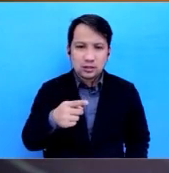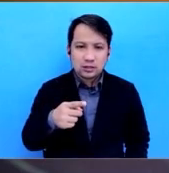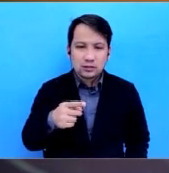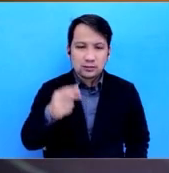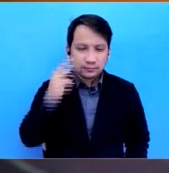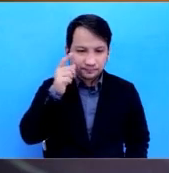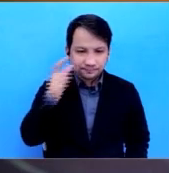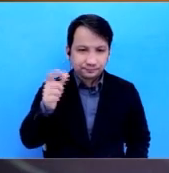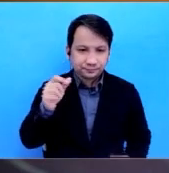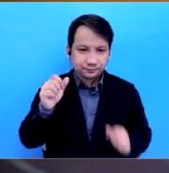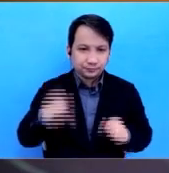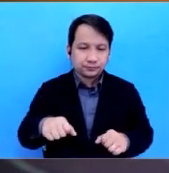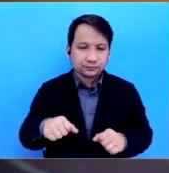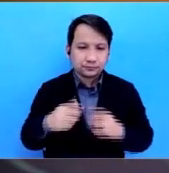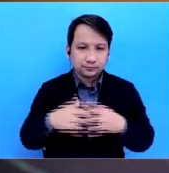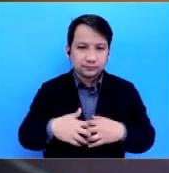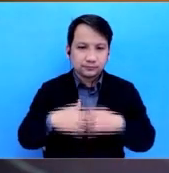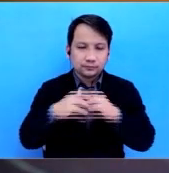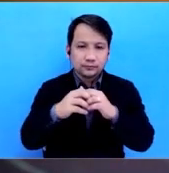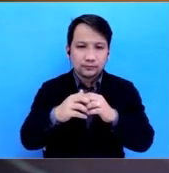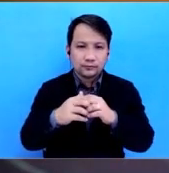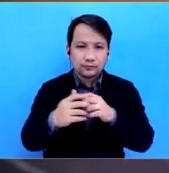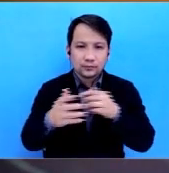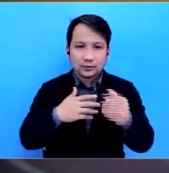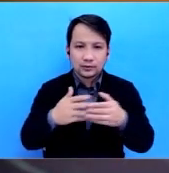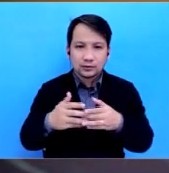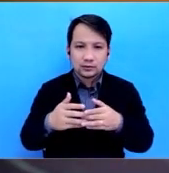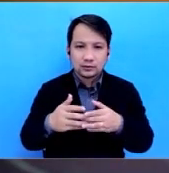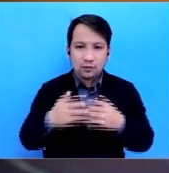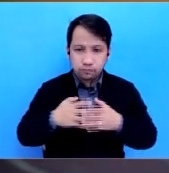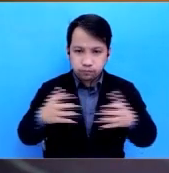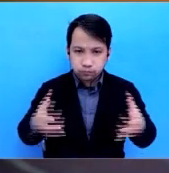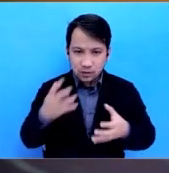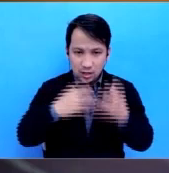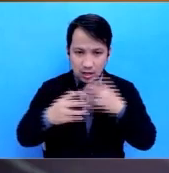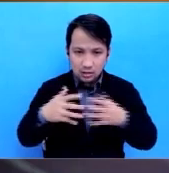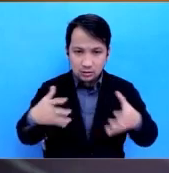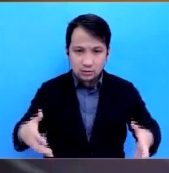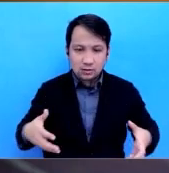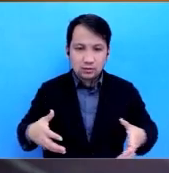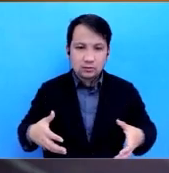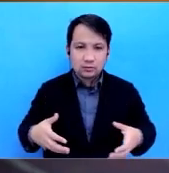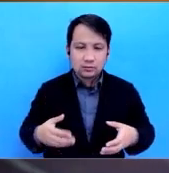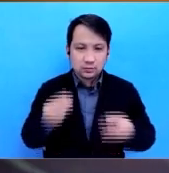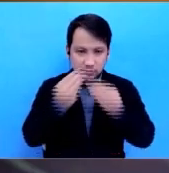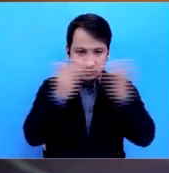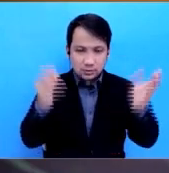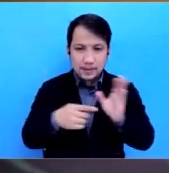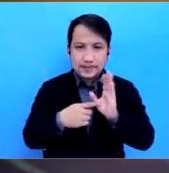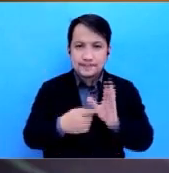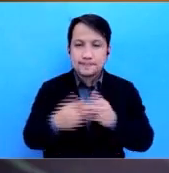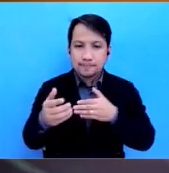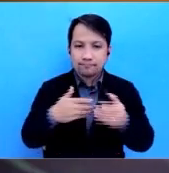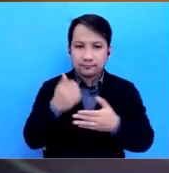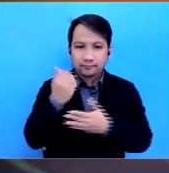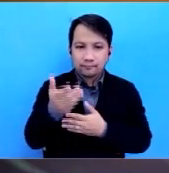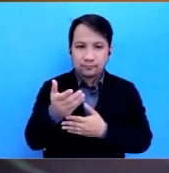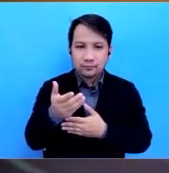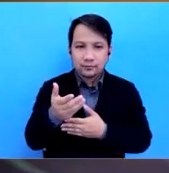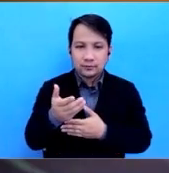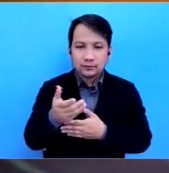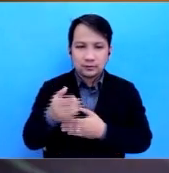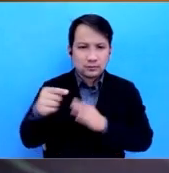na kain construction siya pero hindi tumataba. Hindi naman daw intensyon ng kandidata nang